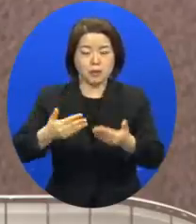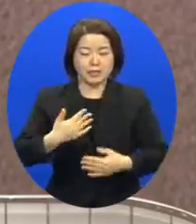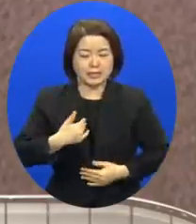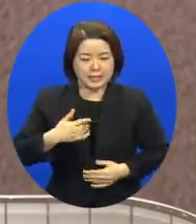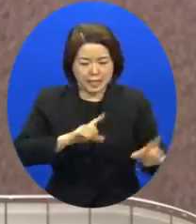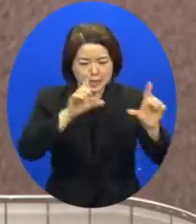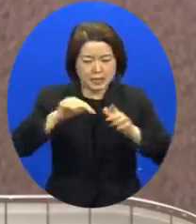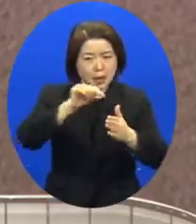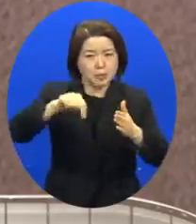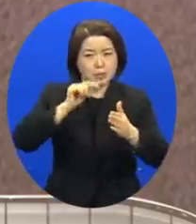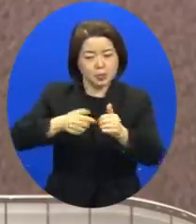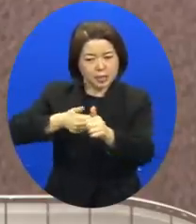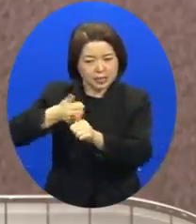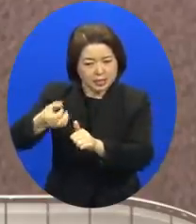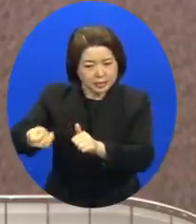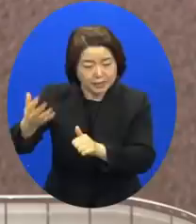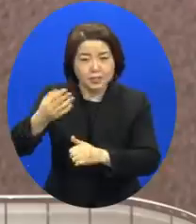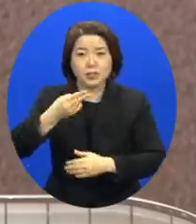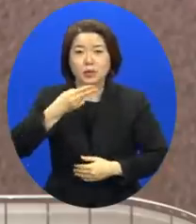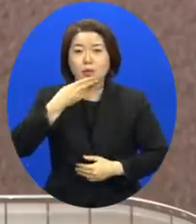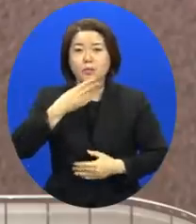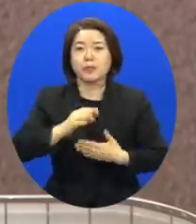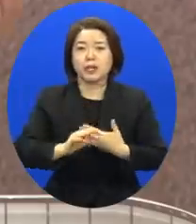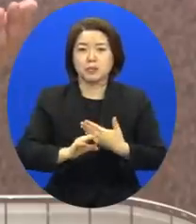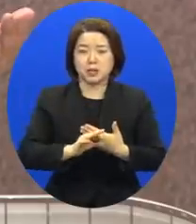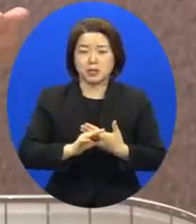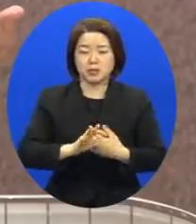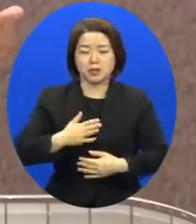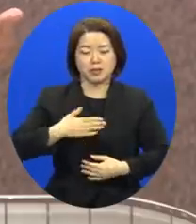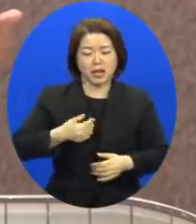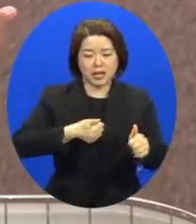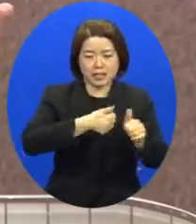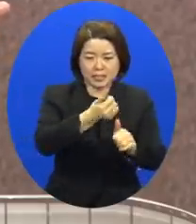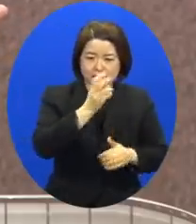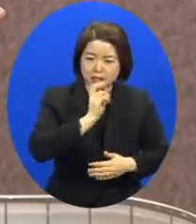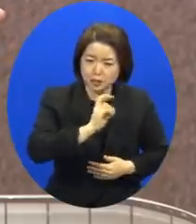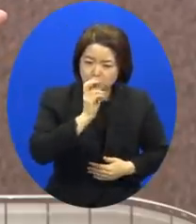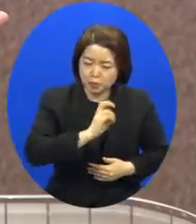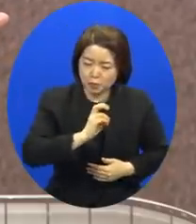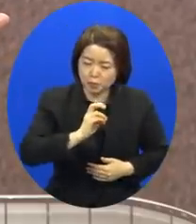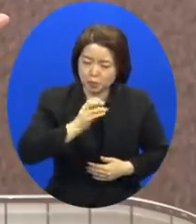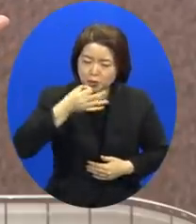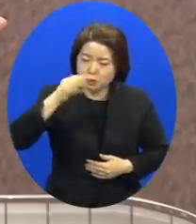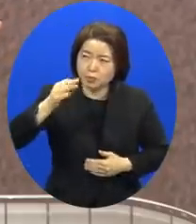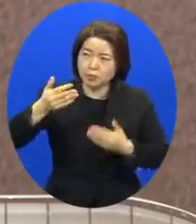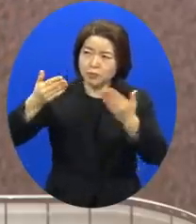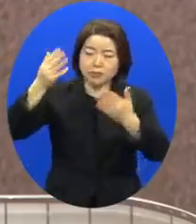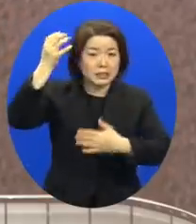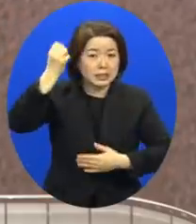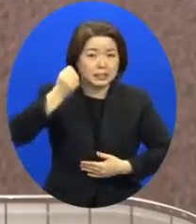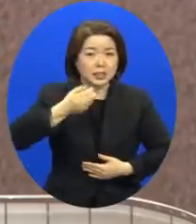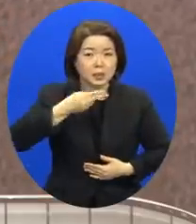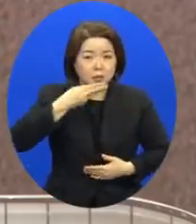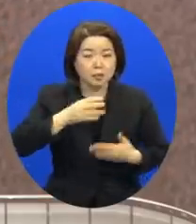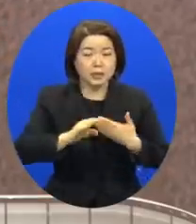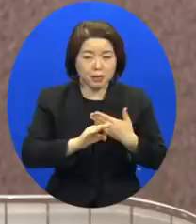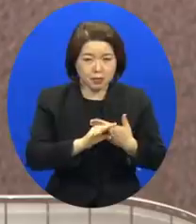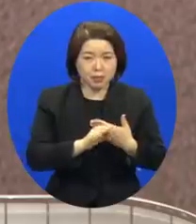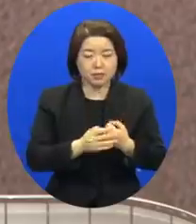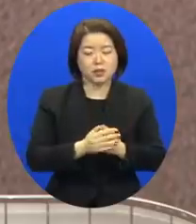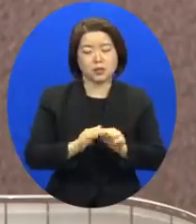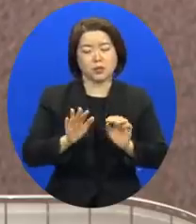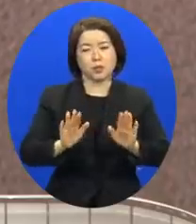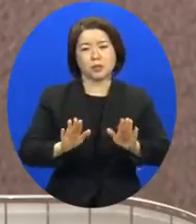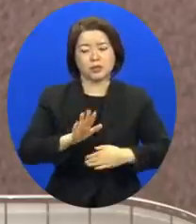속에 승리가 없었다면 그래서 내가 승리의 노래를 부른 기억이 없다면 오늘은 대상의